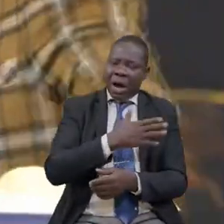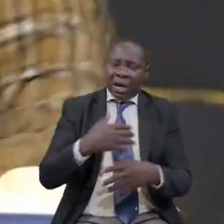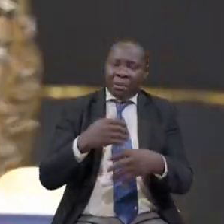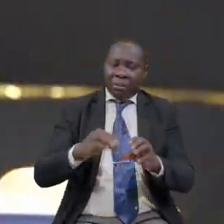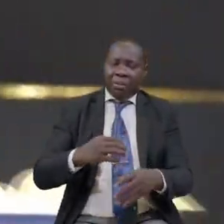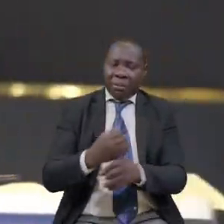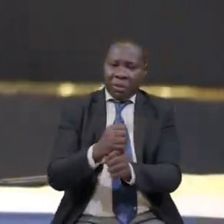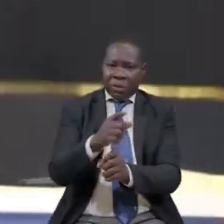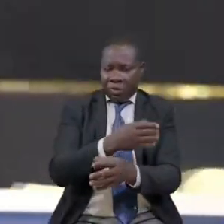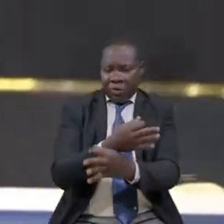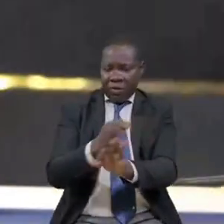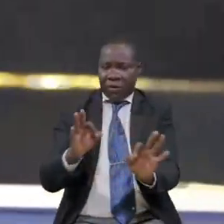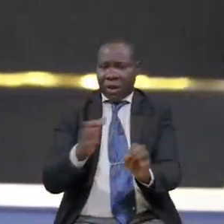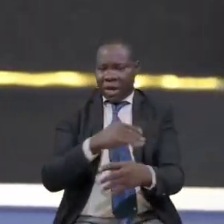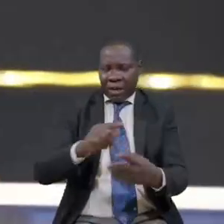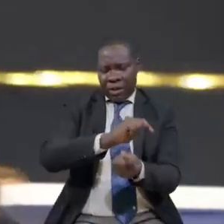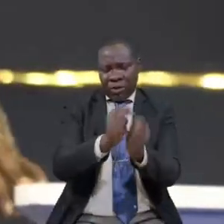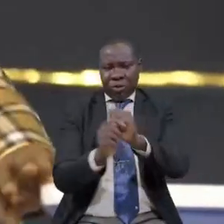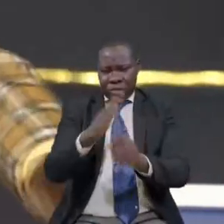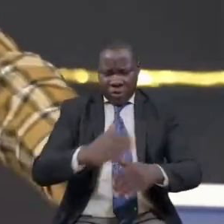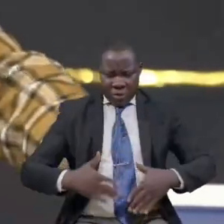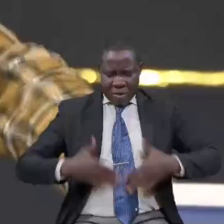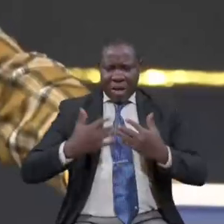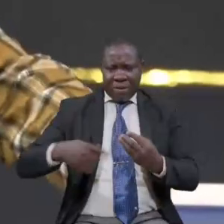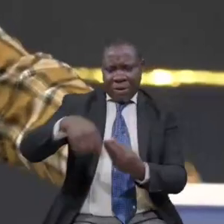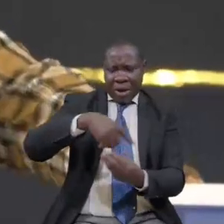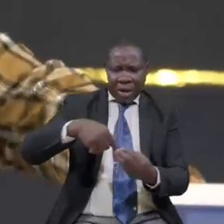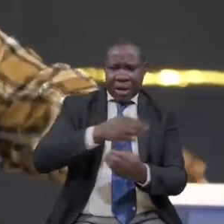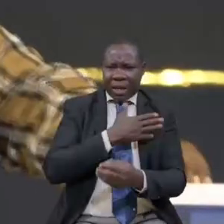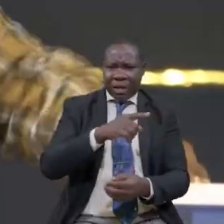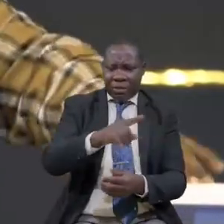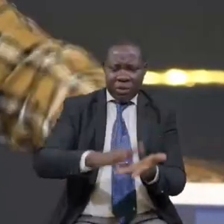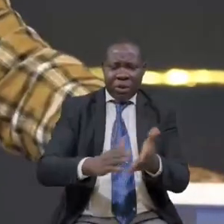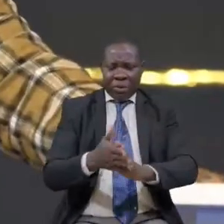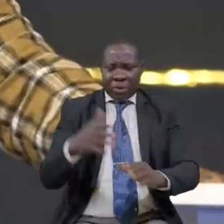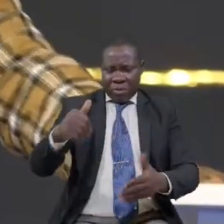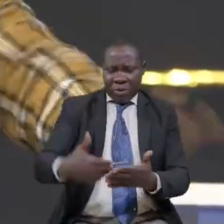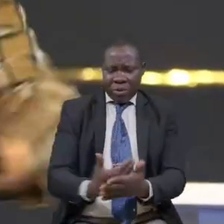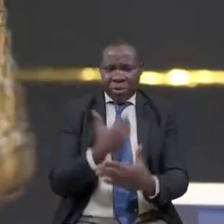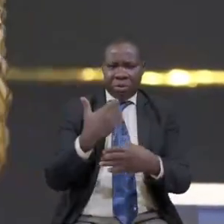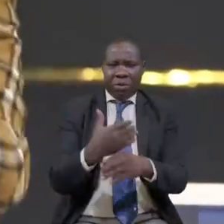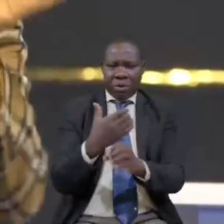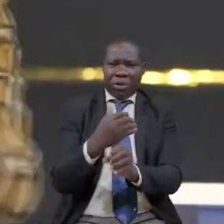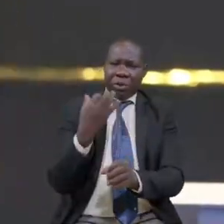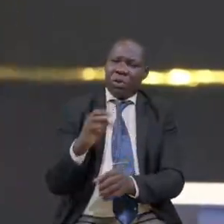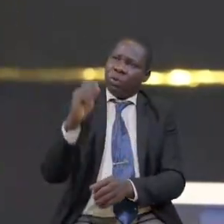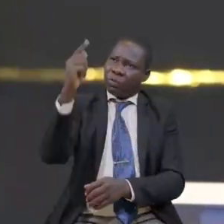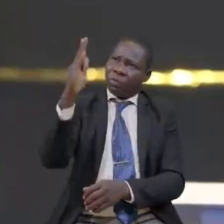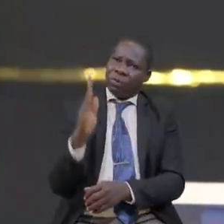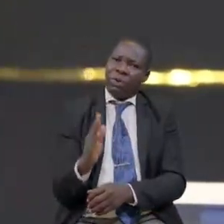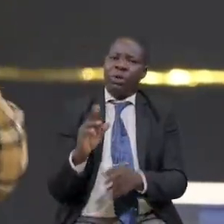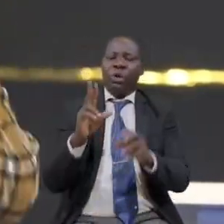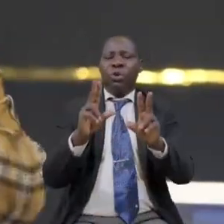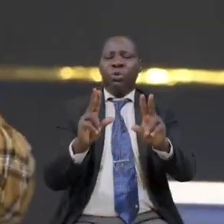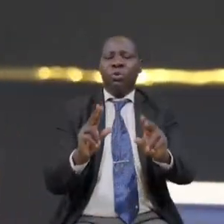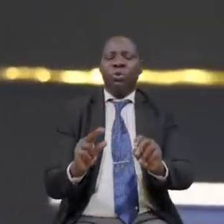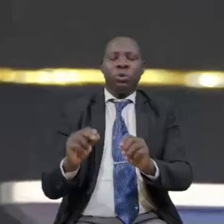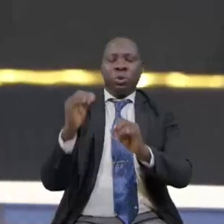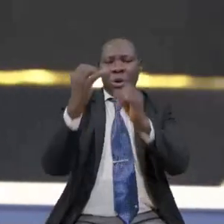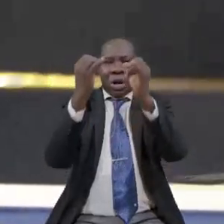affranchit et transforme votre vie, vous devenez une nouvelle créature de Dieu, au